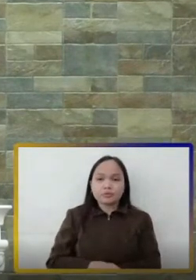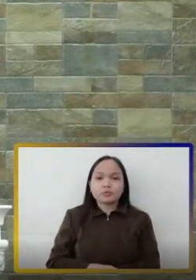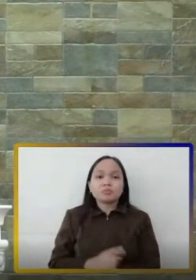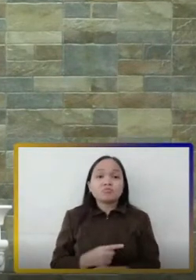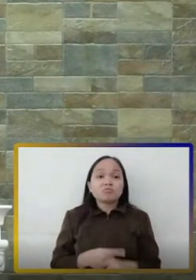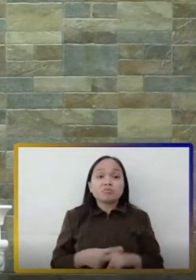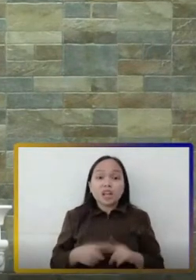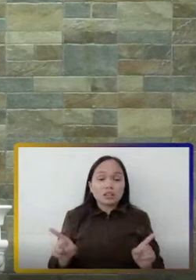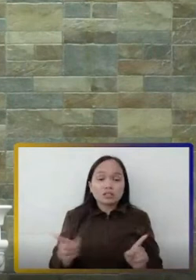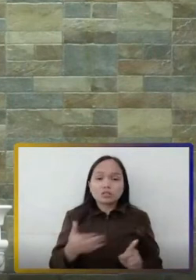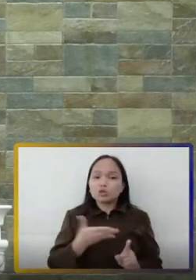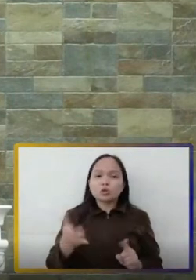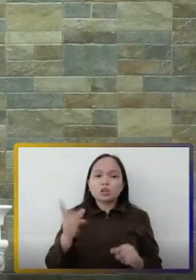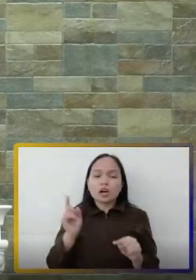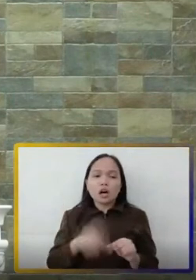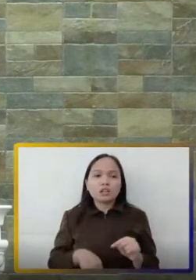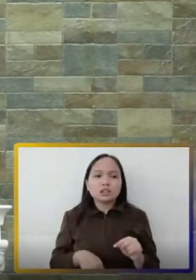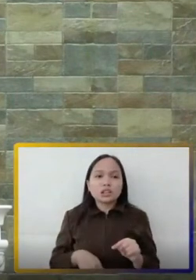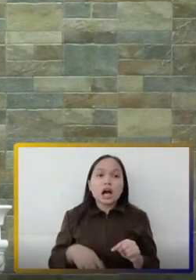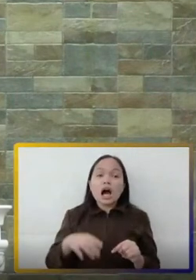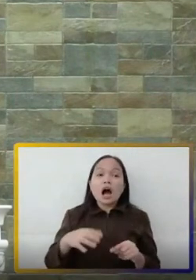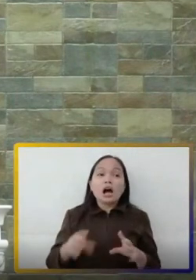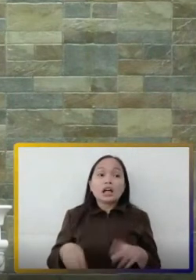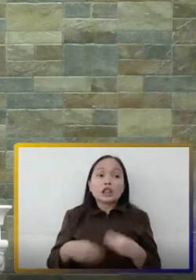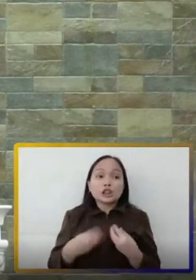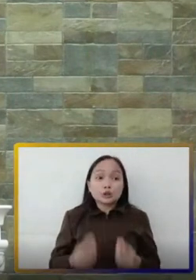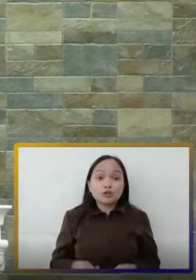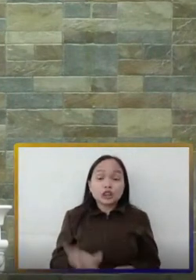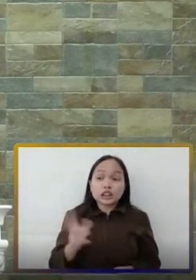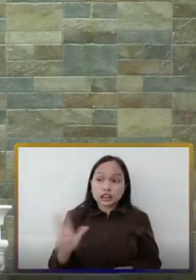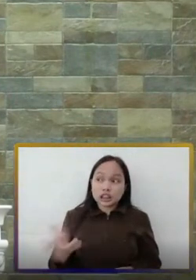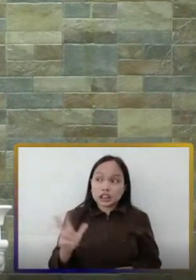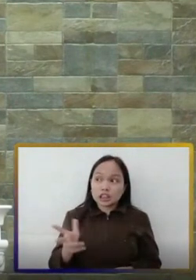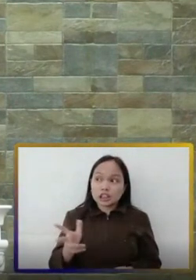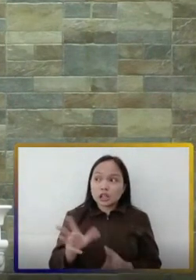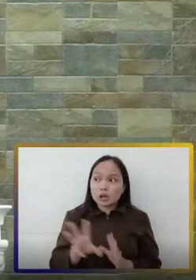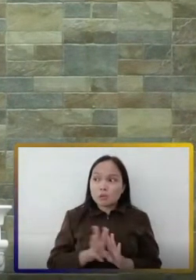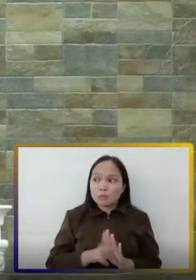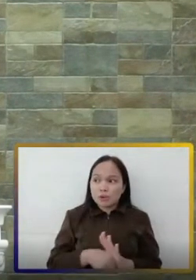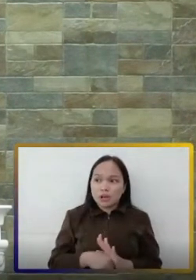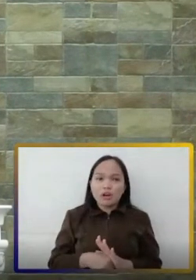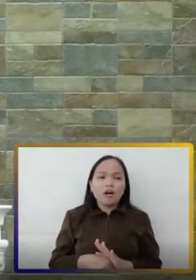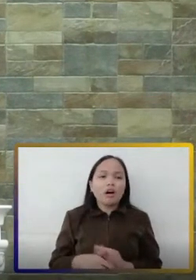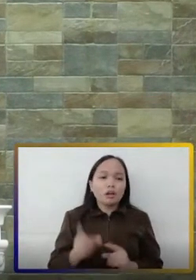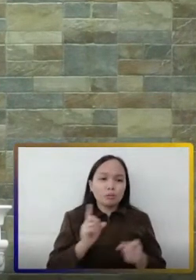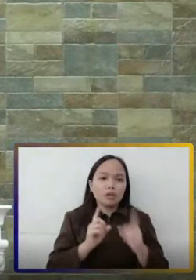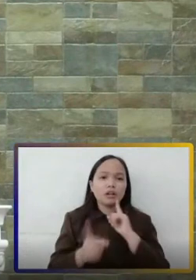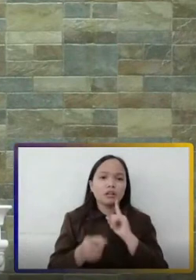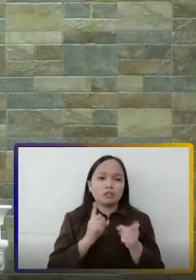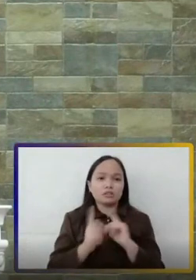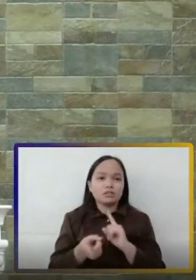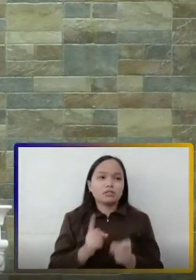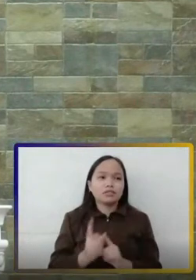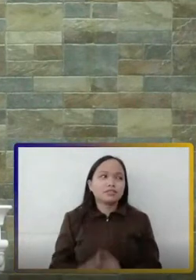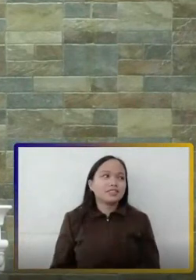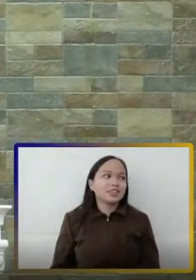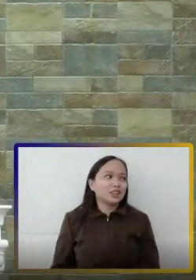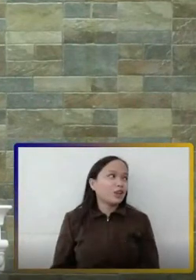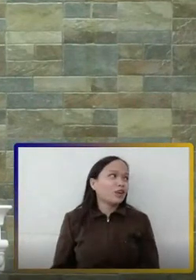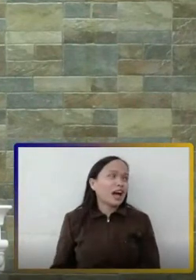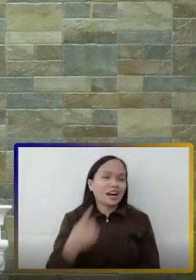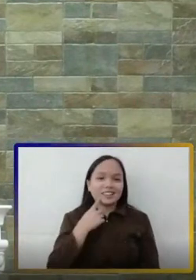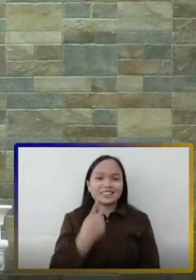Pero hindi kayo makapag-spend ng 30 minutes na kausapin ninyo ang inyong mga anak para sa